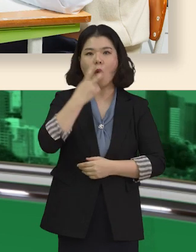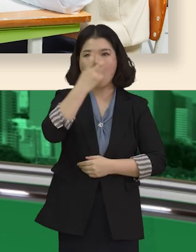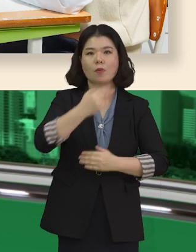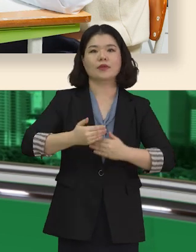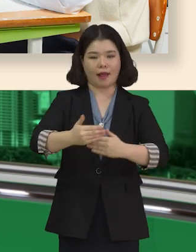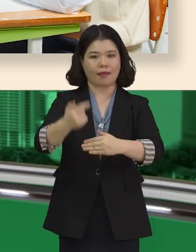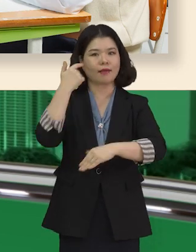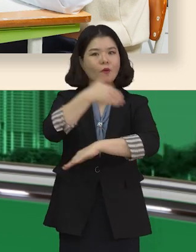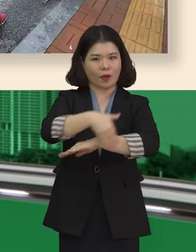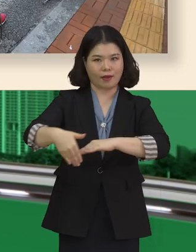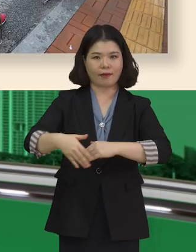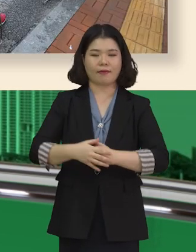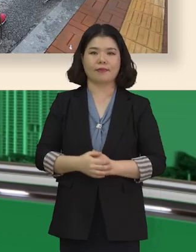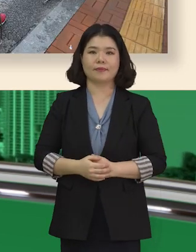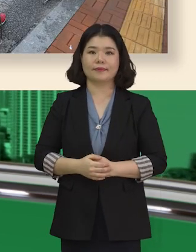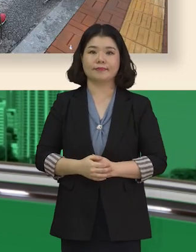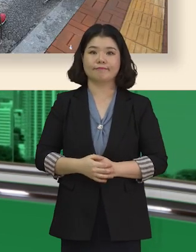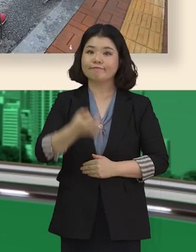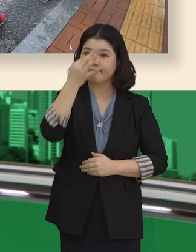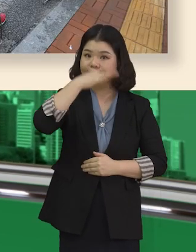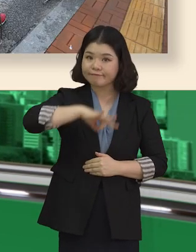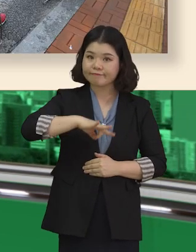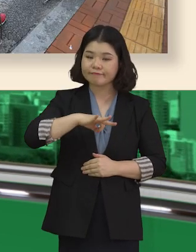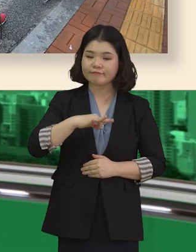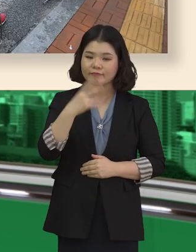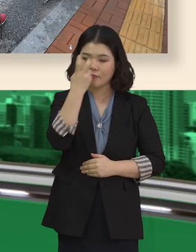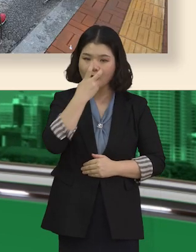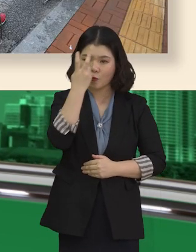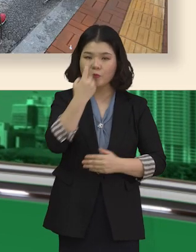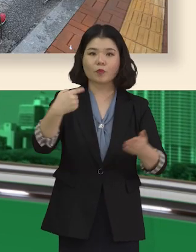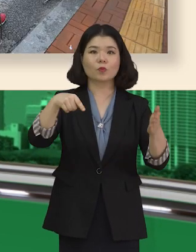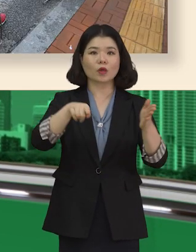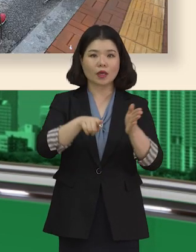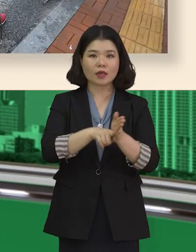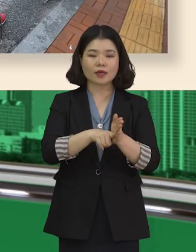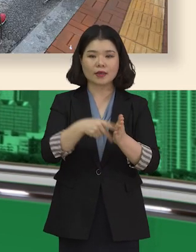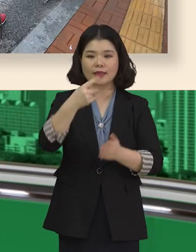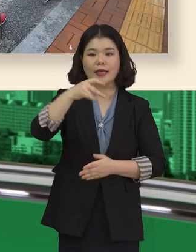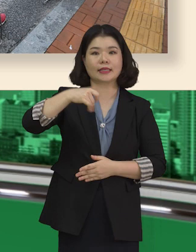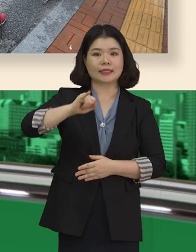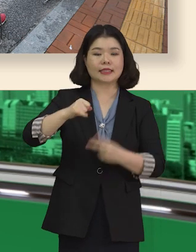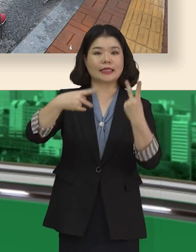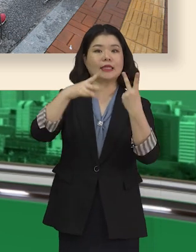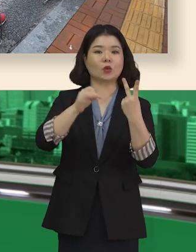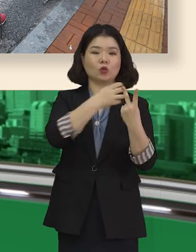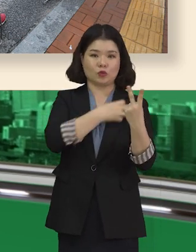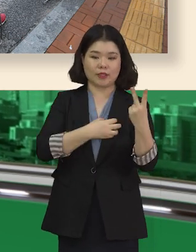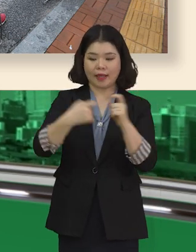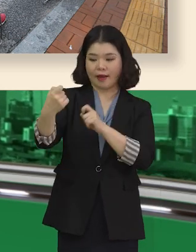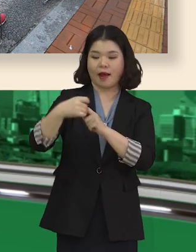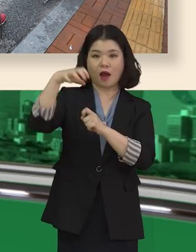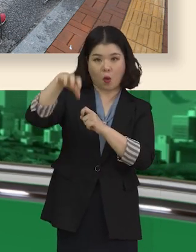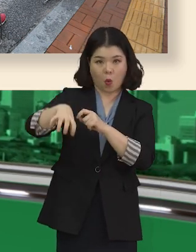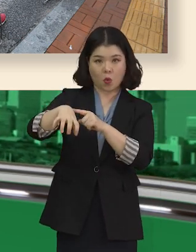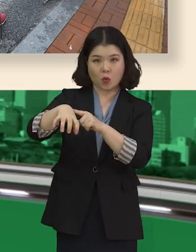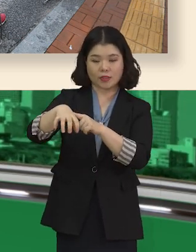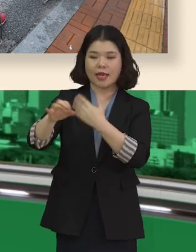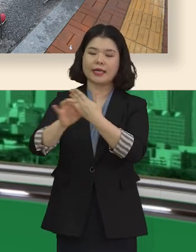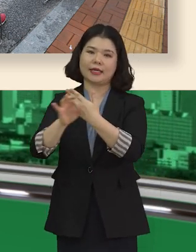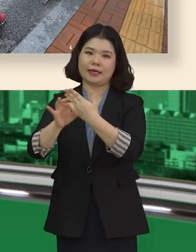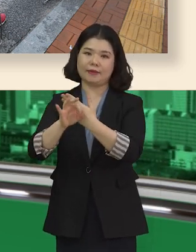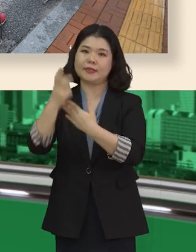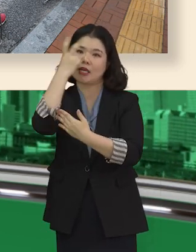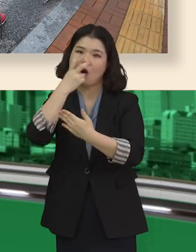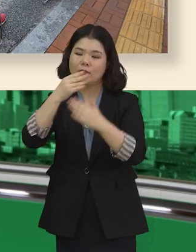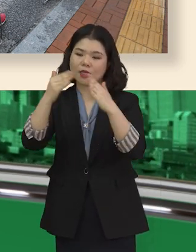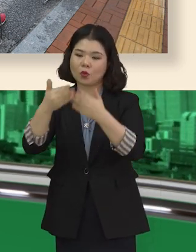검사를 실시할 계획입니다. 효율적인 검체 검사를 위해서 대치 이동 주민센터 인근 현장에 임시